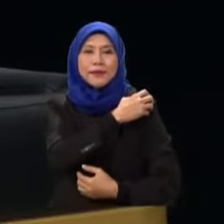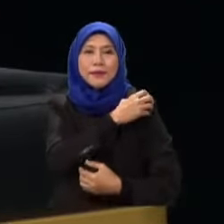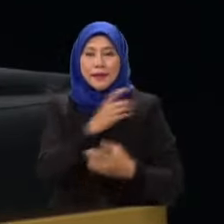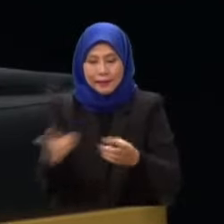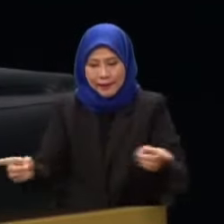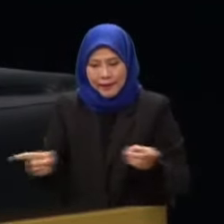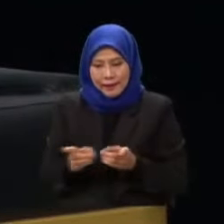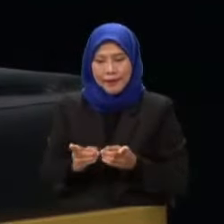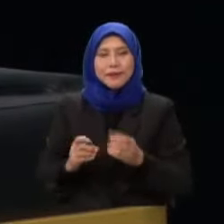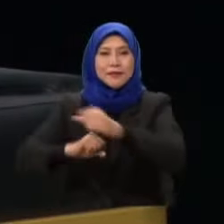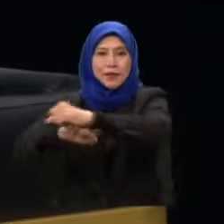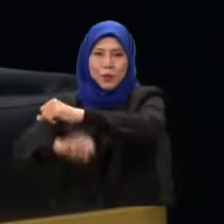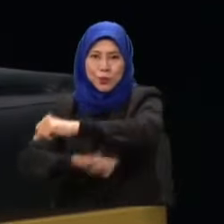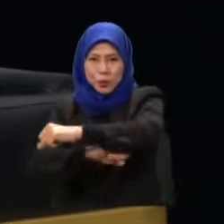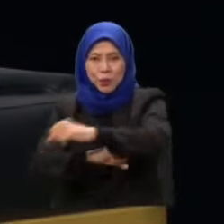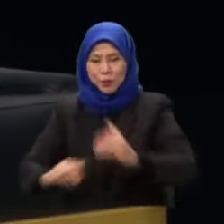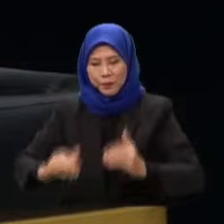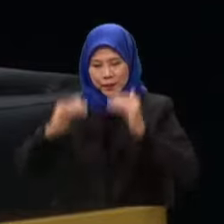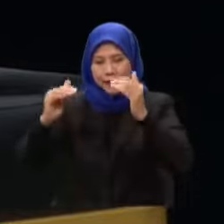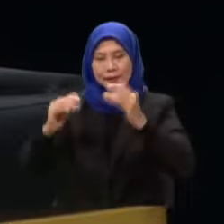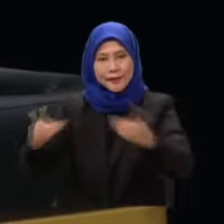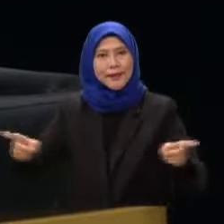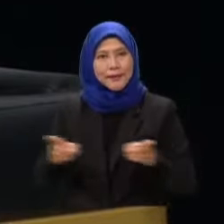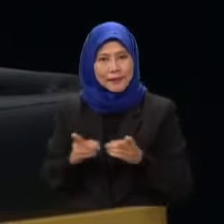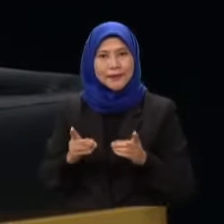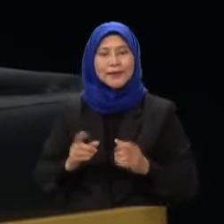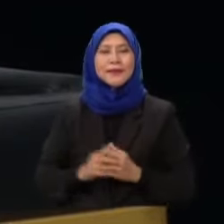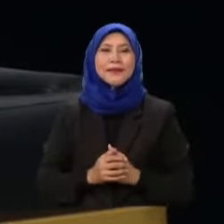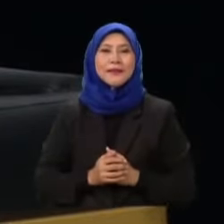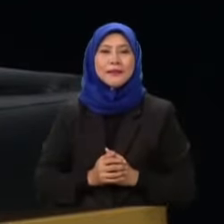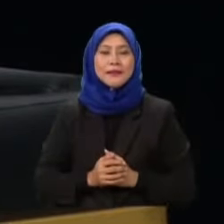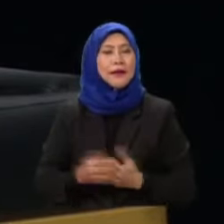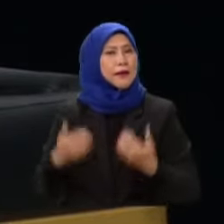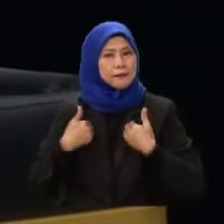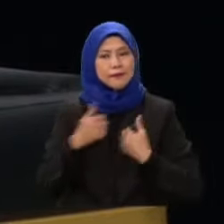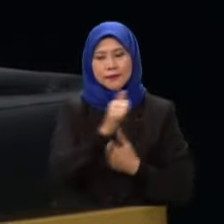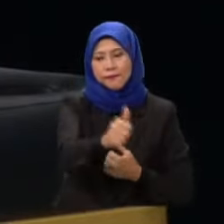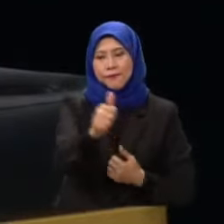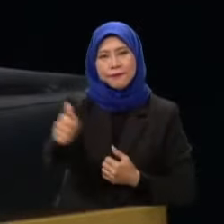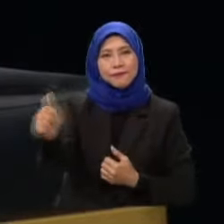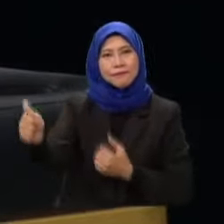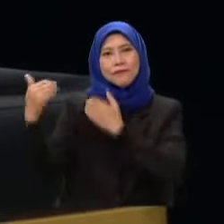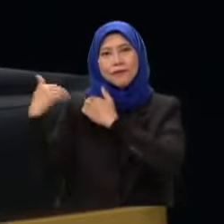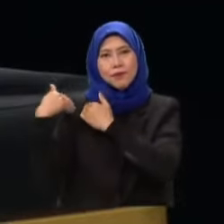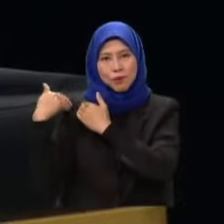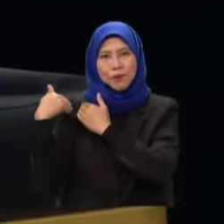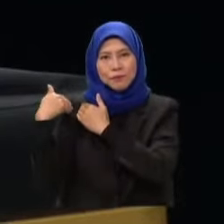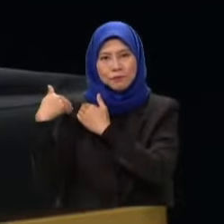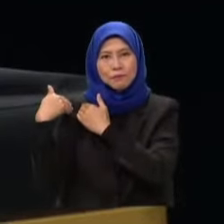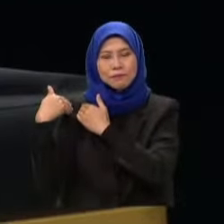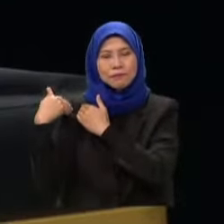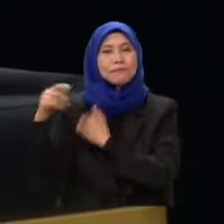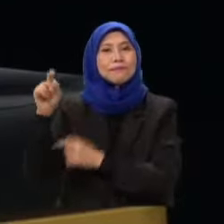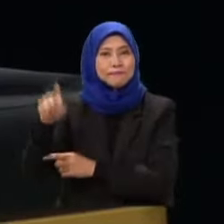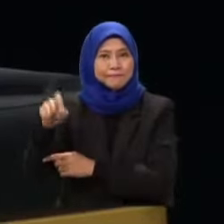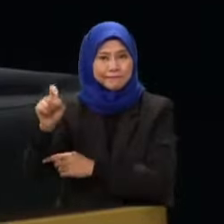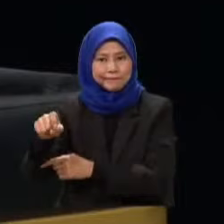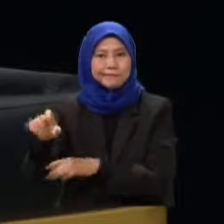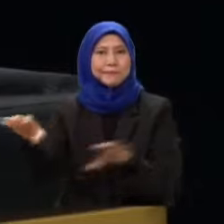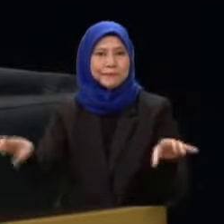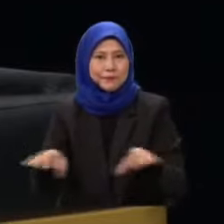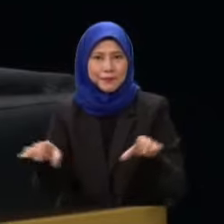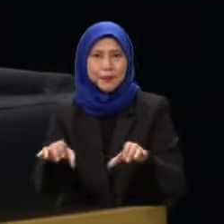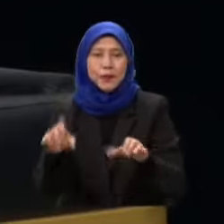strukturnya dipegang daerah danau masing-masing adil tanggung jawab dan peranan yang perlu dilaksanakan